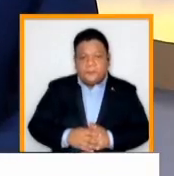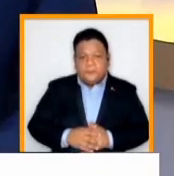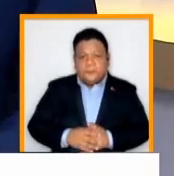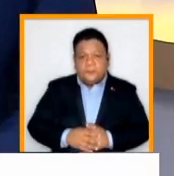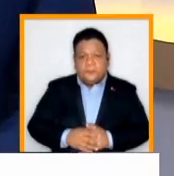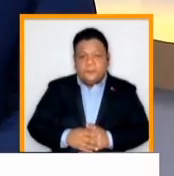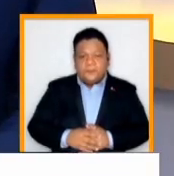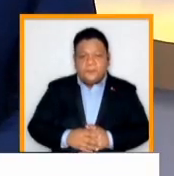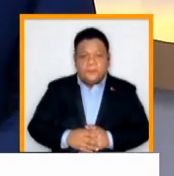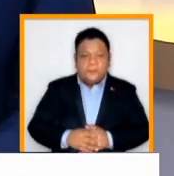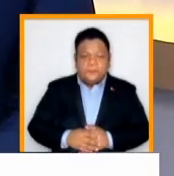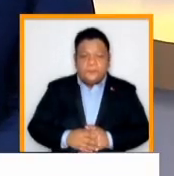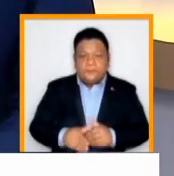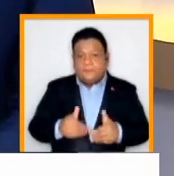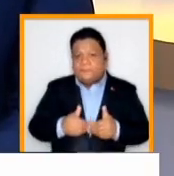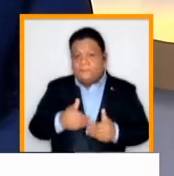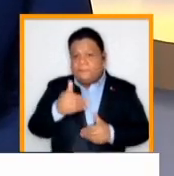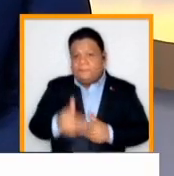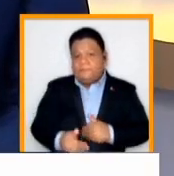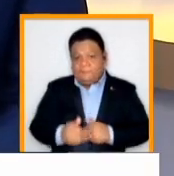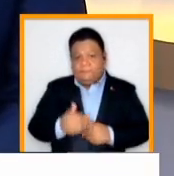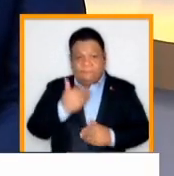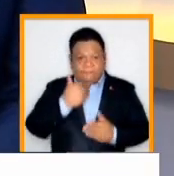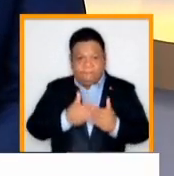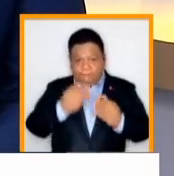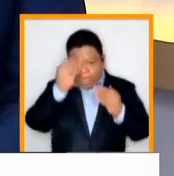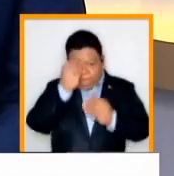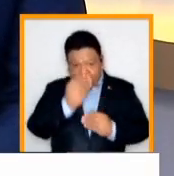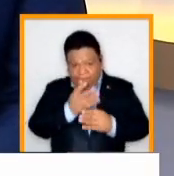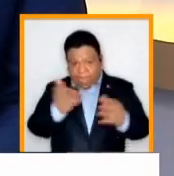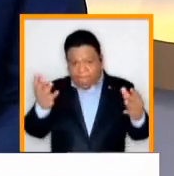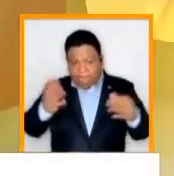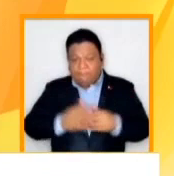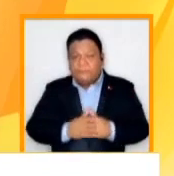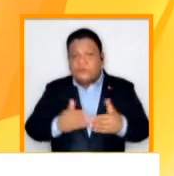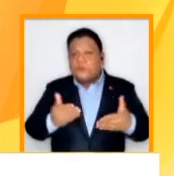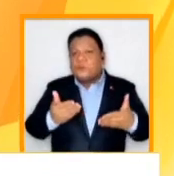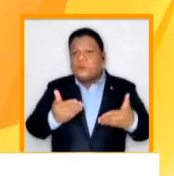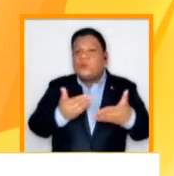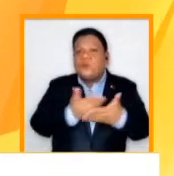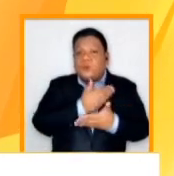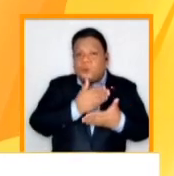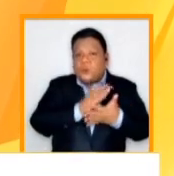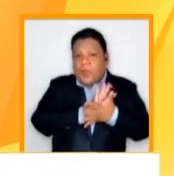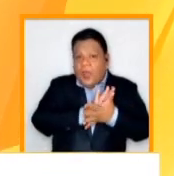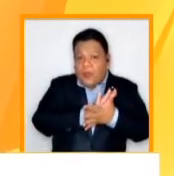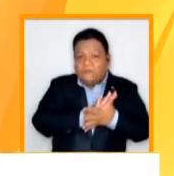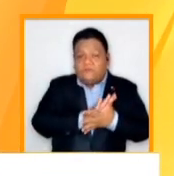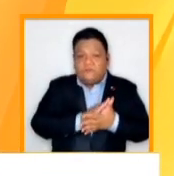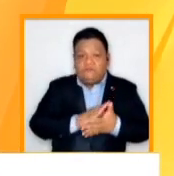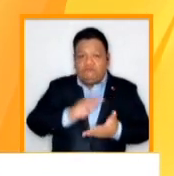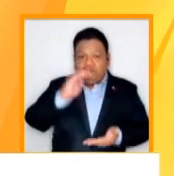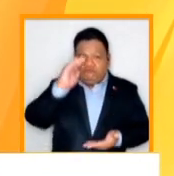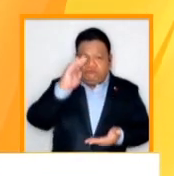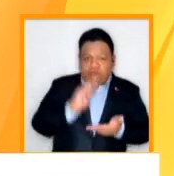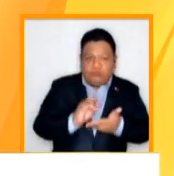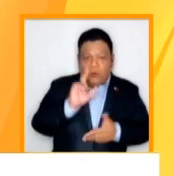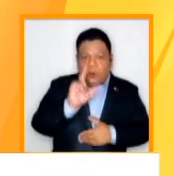Good news! Buwaba palalo ang mga bago at aktibong kaso ng COVID-19 sa bansa. Sa tala ng Department of Health